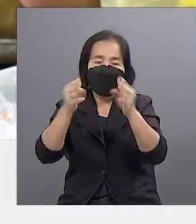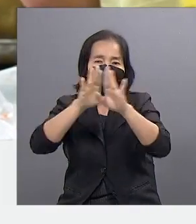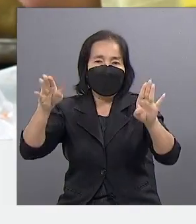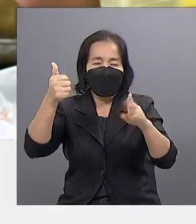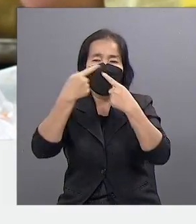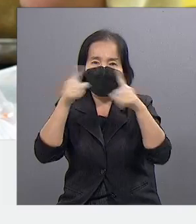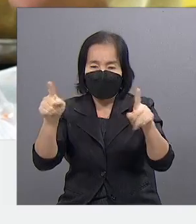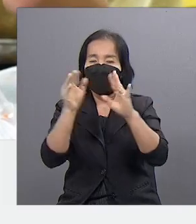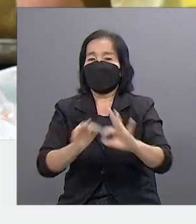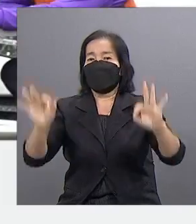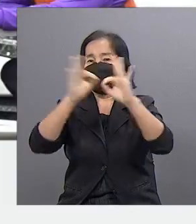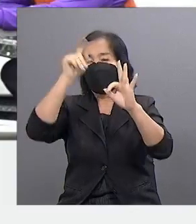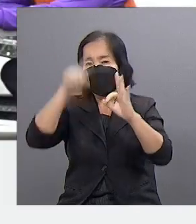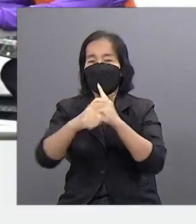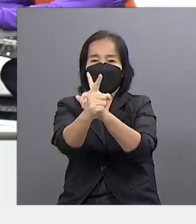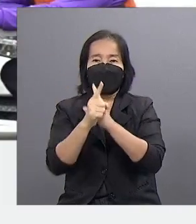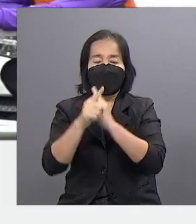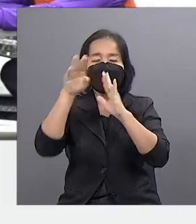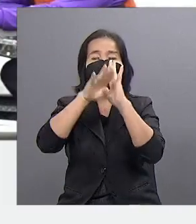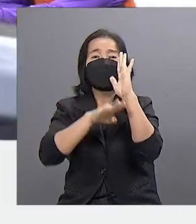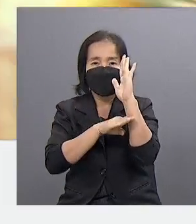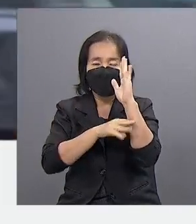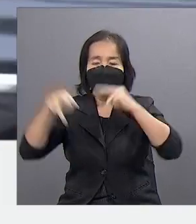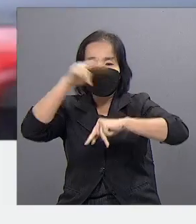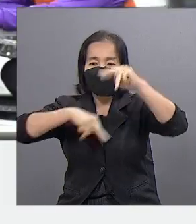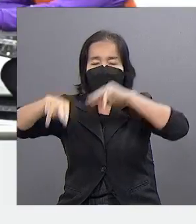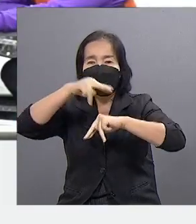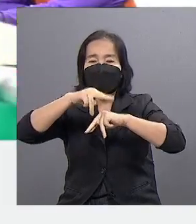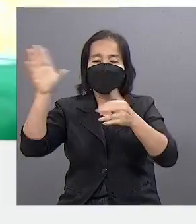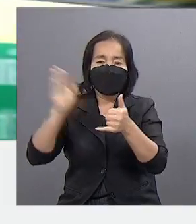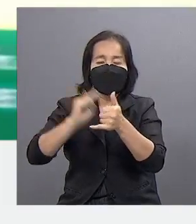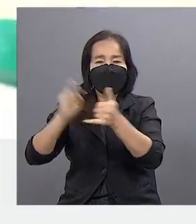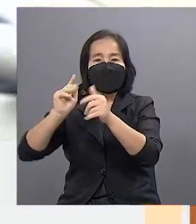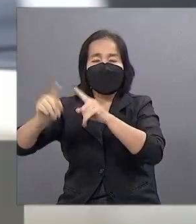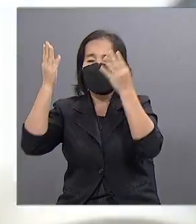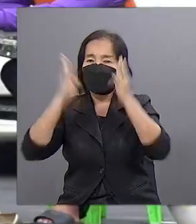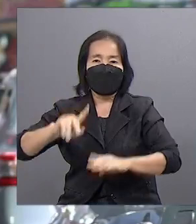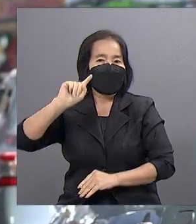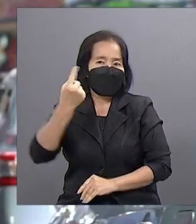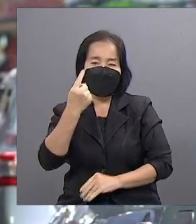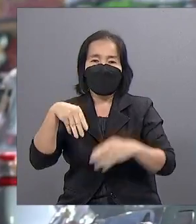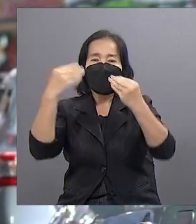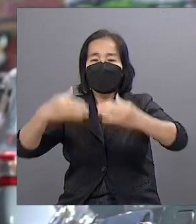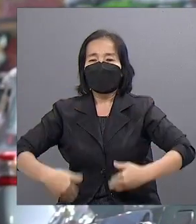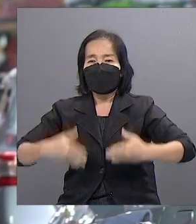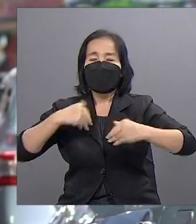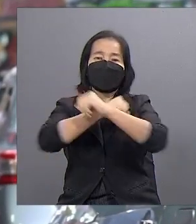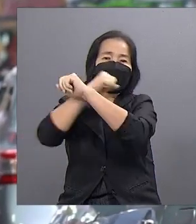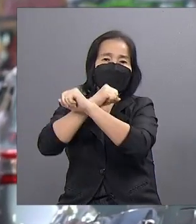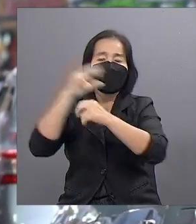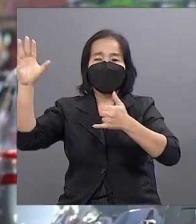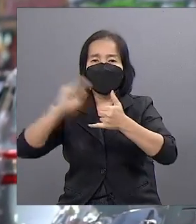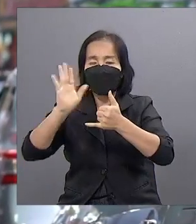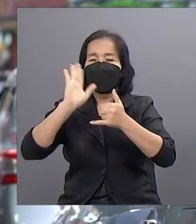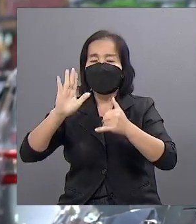ปฏิบัติตามมาตรการหรือการควบคุมโรคแนวใหม่ที่สมดุลกับการดำเนินชีวิตที่ปลอดภัยจากผลิต 19แบบค่อยเป็นค่อยไป